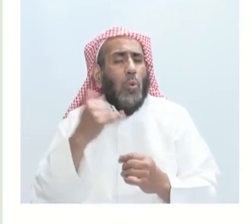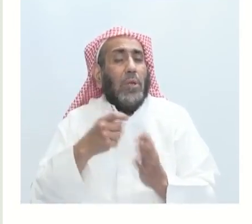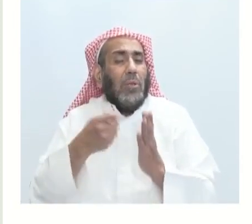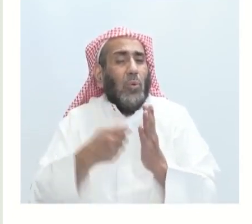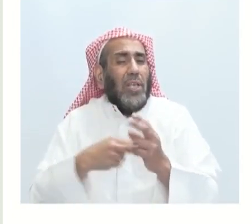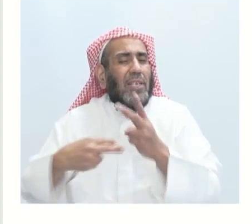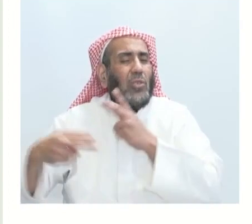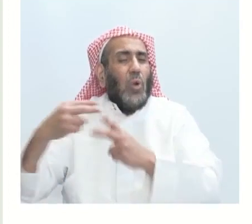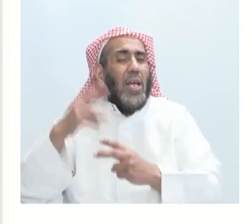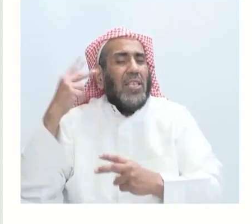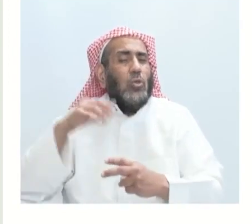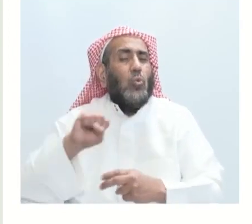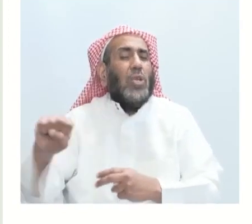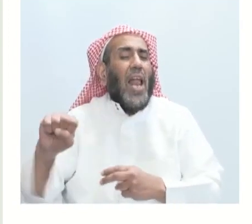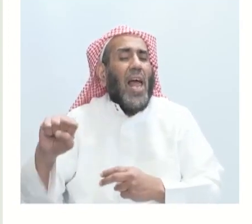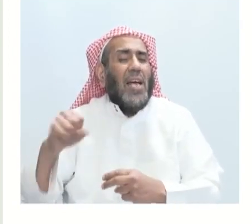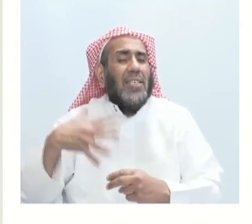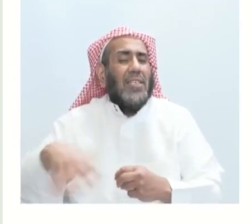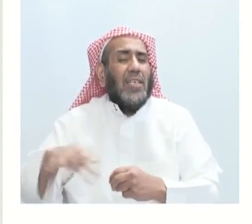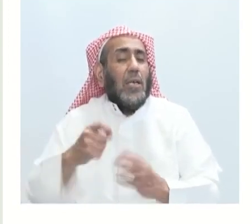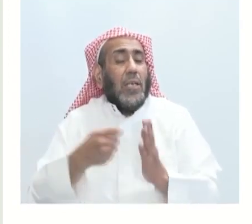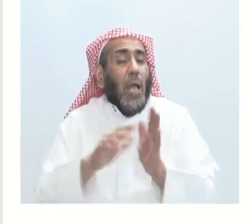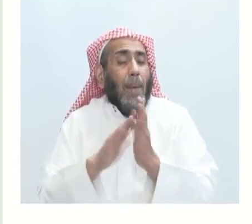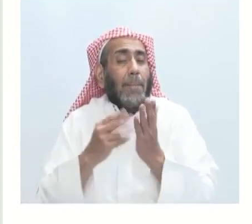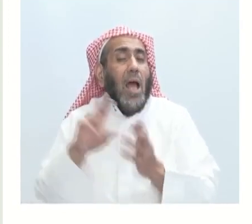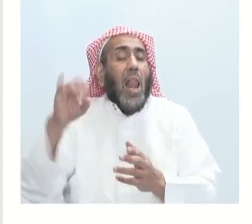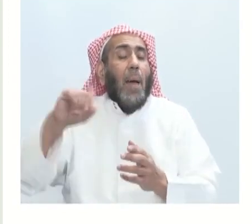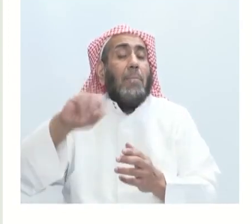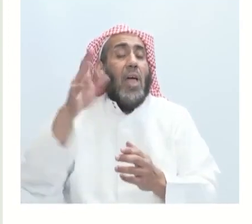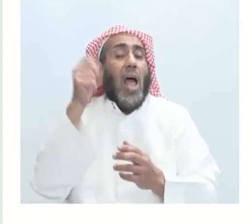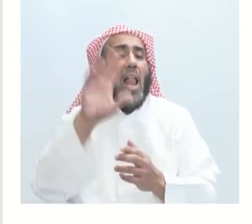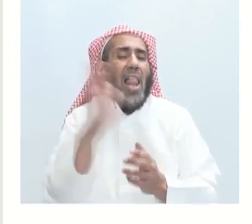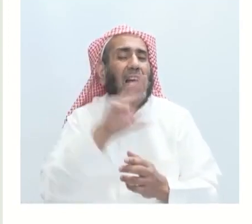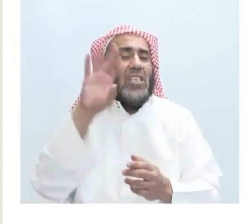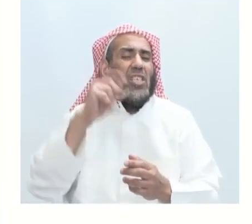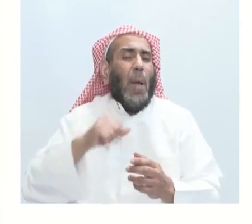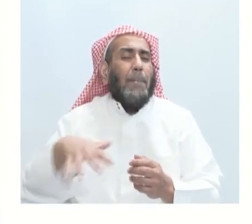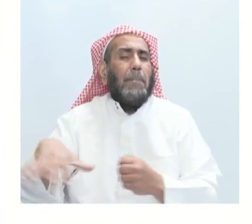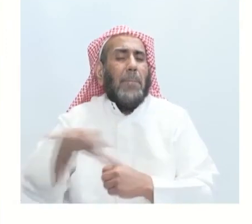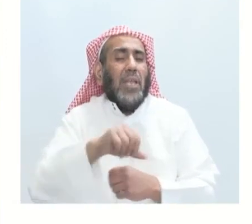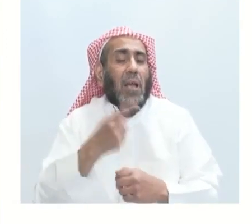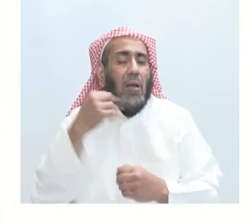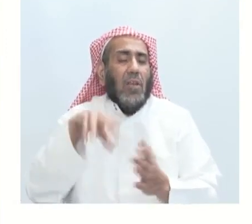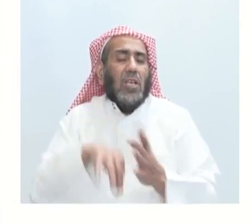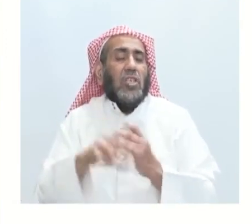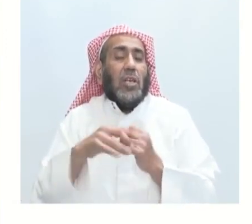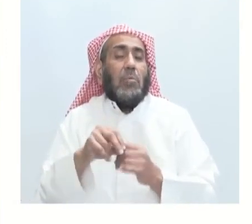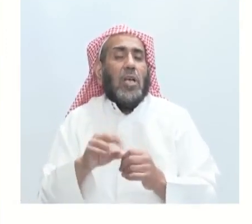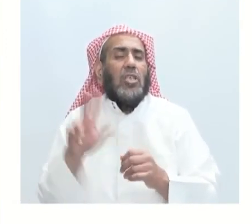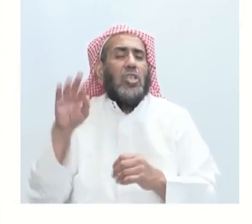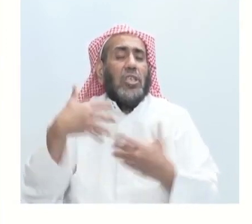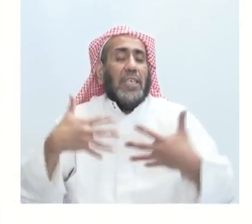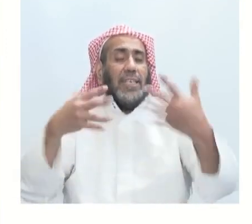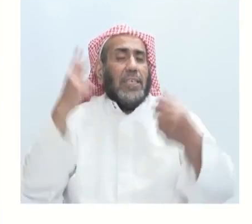التراث التراث الشعبي في المملكه العربيه السعوديه بس داري كتاب الامثال الشعبيه في قلب الجزيره الشعر السعودي طبعا